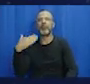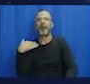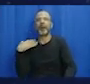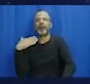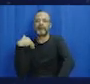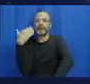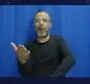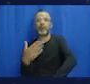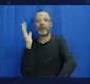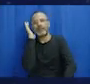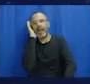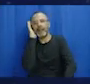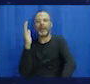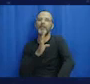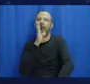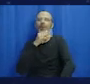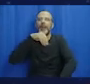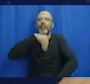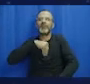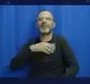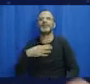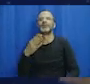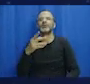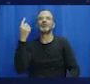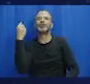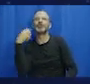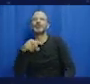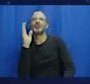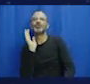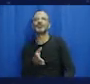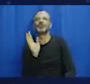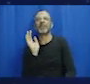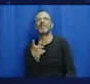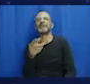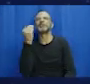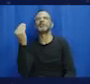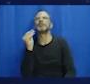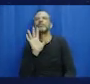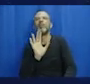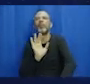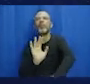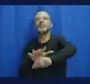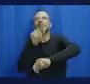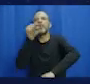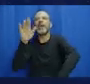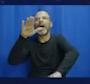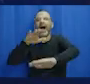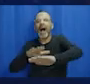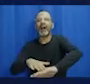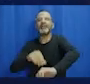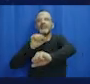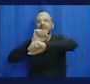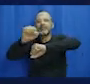نائما بسبب مشاكله الداخلية يعني إحنا عندنا قصة الجريمة وبعدين نحكيها، هذا الأمر يؤثر سلبا حتى على